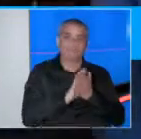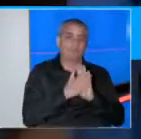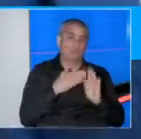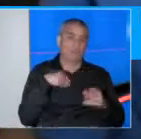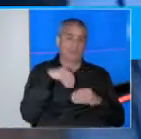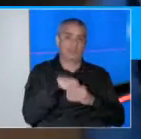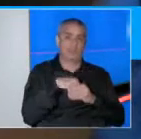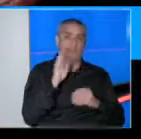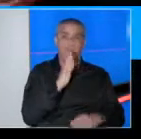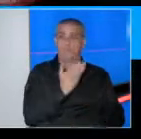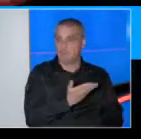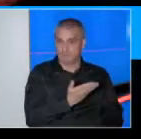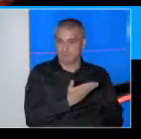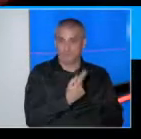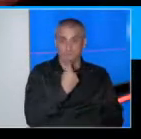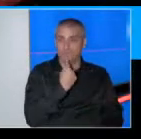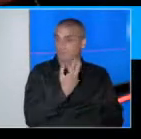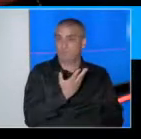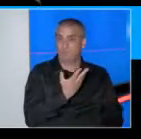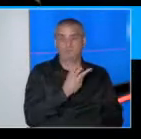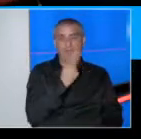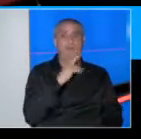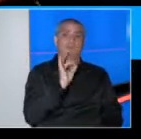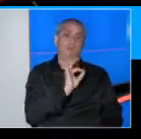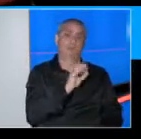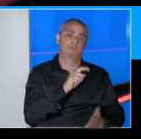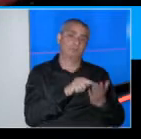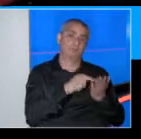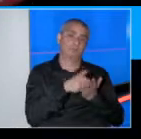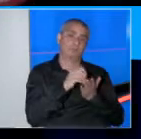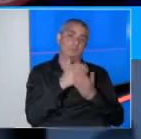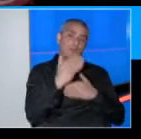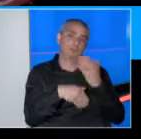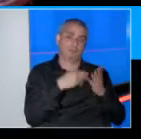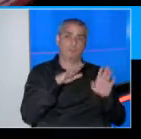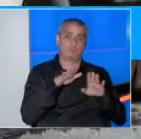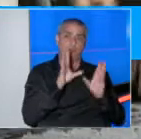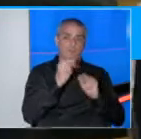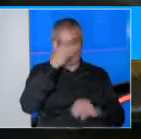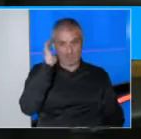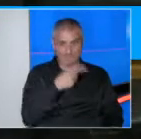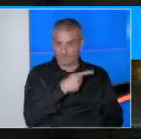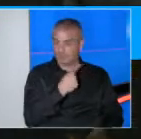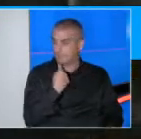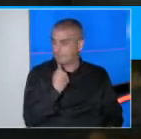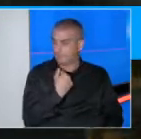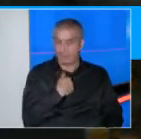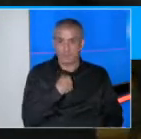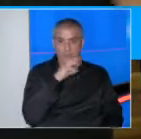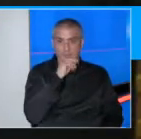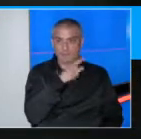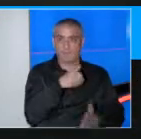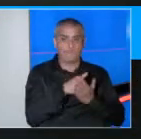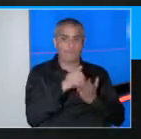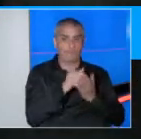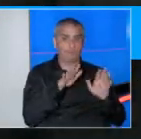אשב תחת נתניהו. בעצם זה ההבטחה שהם קיבלו, ולכן הם בעצם ממשיכים הלאה לכיוון של ממשלה עם לפיד. ולמעשה, כשאנחנו מדברים שהם